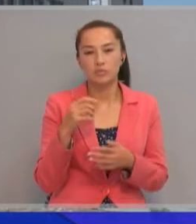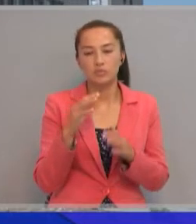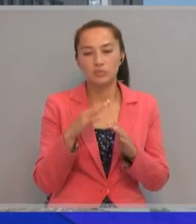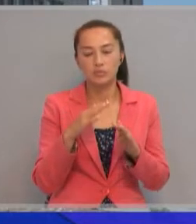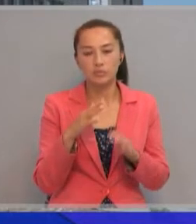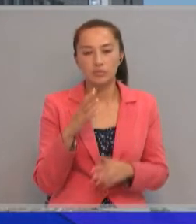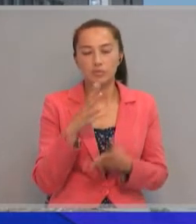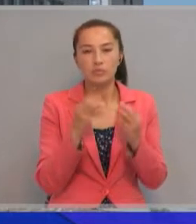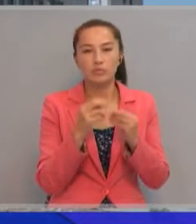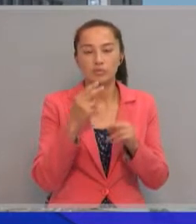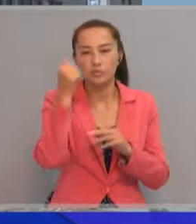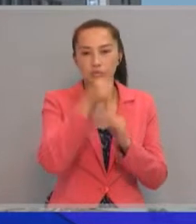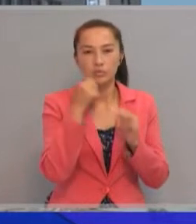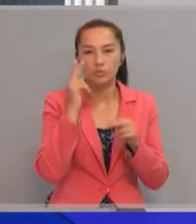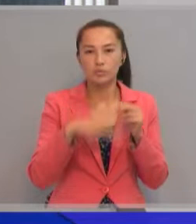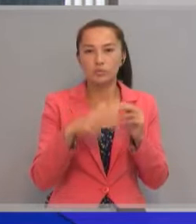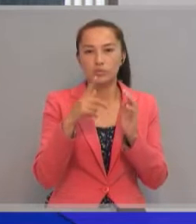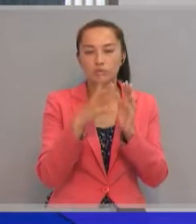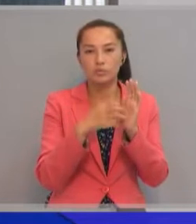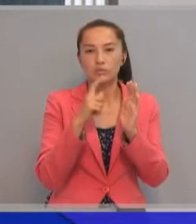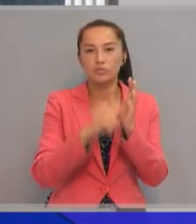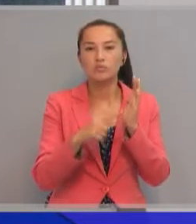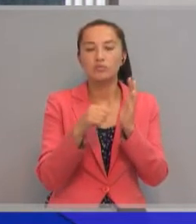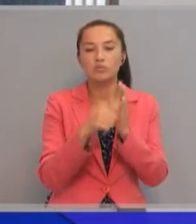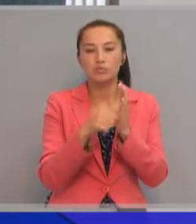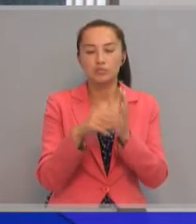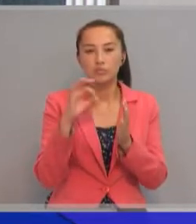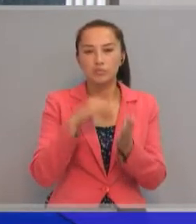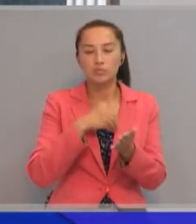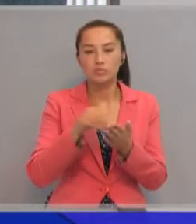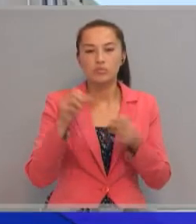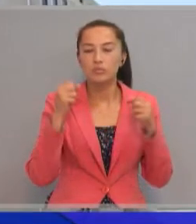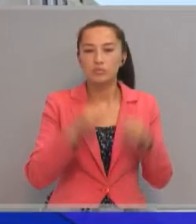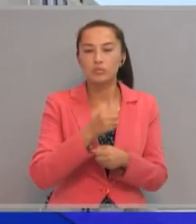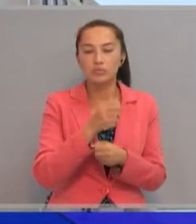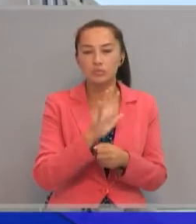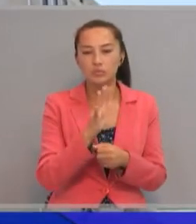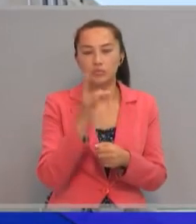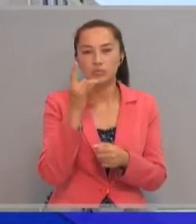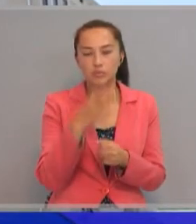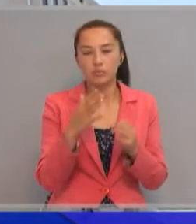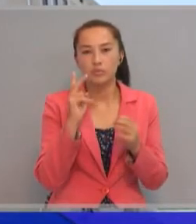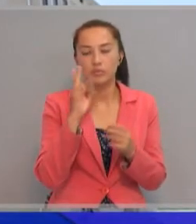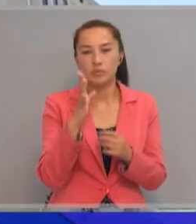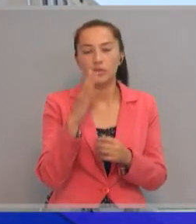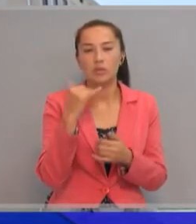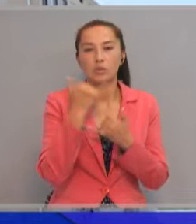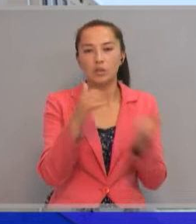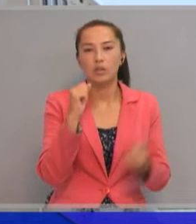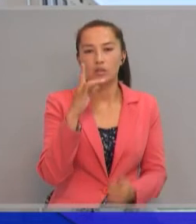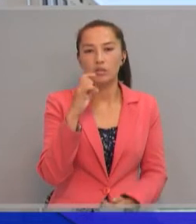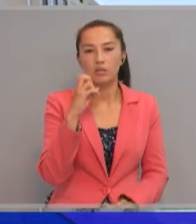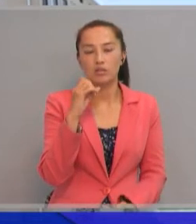жетімдер бар. Жалпы жыл соңына дейін 976 азаматты сатып алу құқығынсыз арендалық пәтермен қамтамасыз ету көзделген.